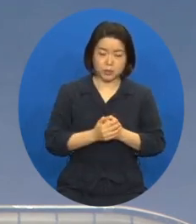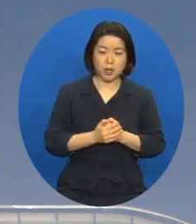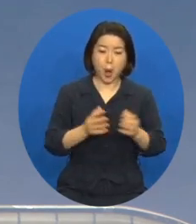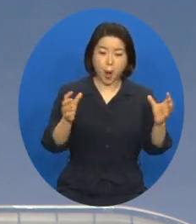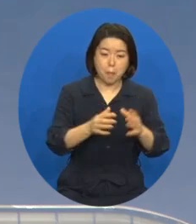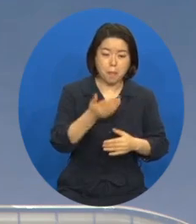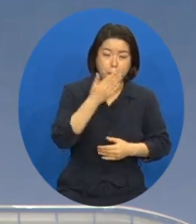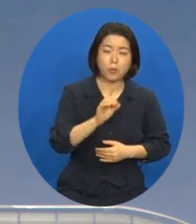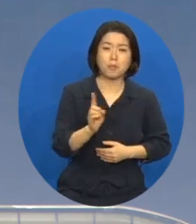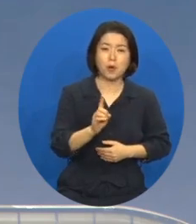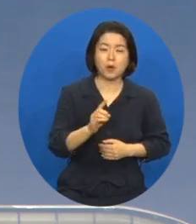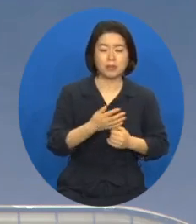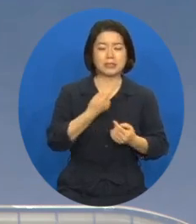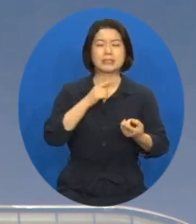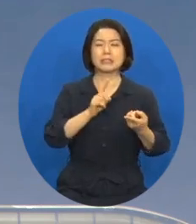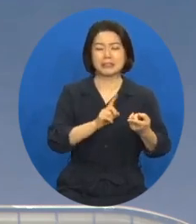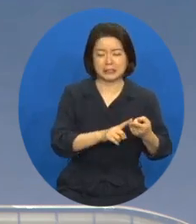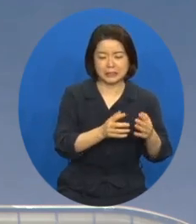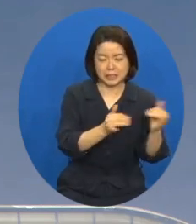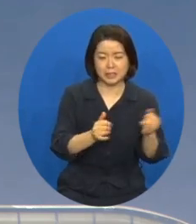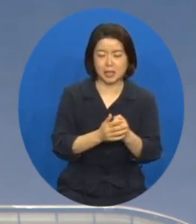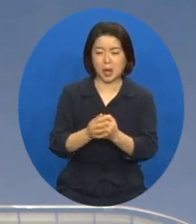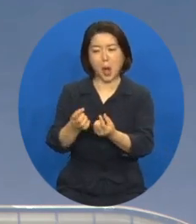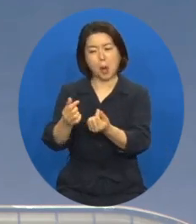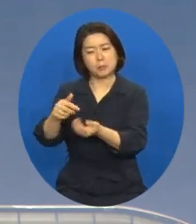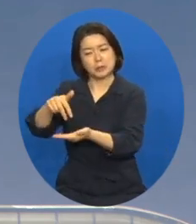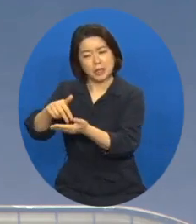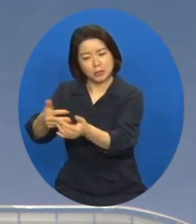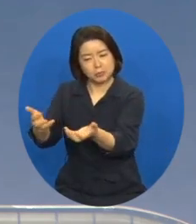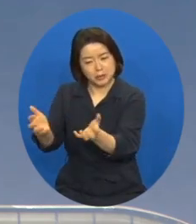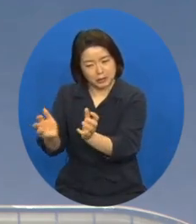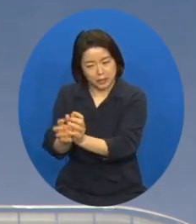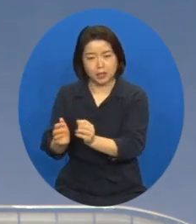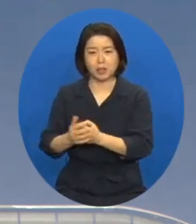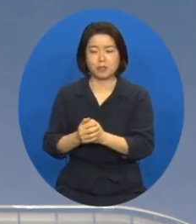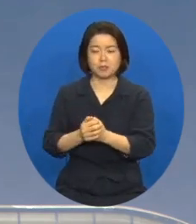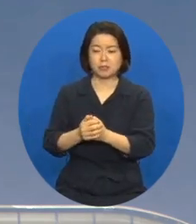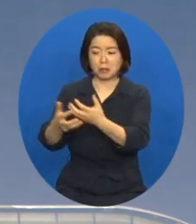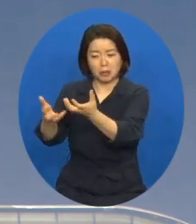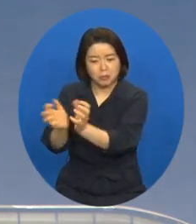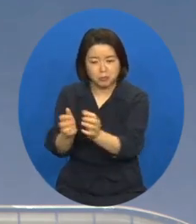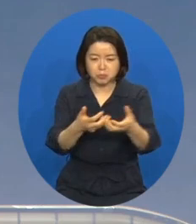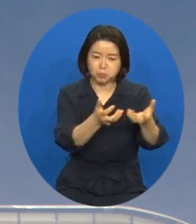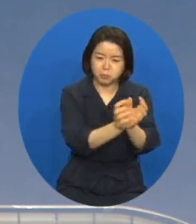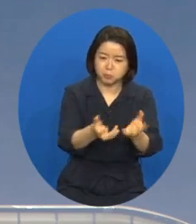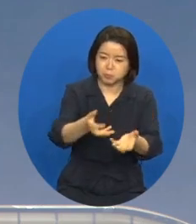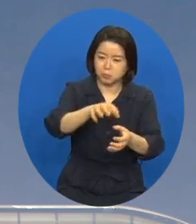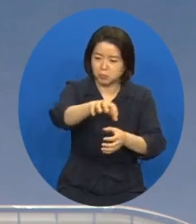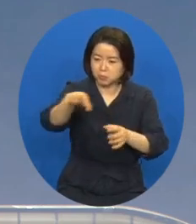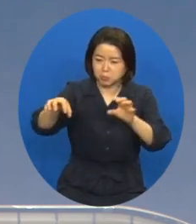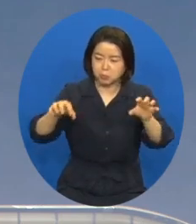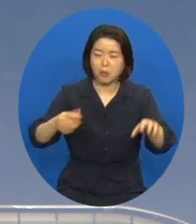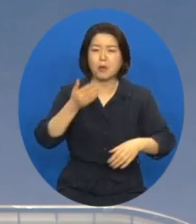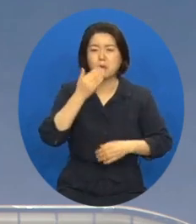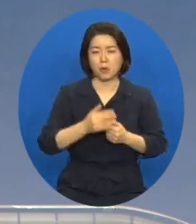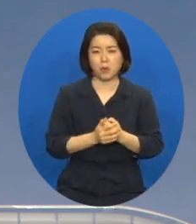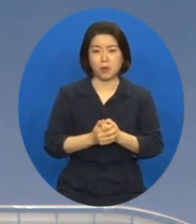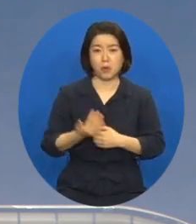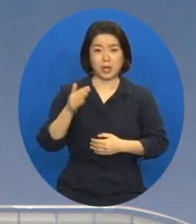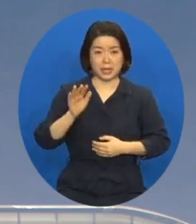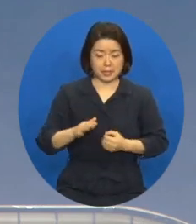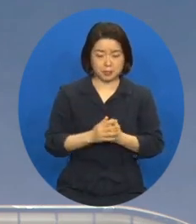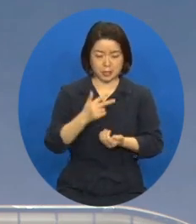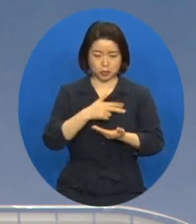모여서 식사합니다. 친한 사람끼리, 비슷한 형편에 있는 사람끼리 식사해요. 근데 주님의 마음을 품고